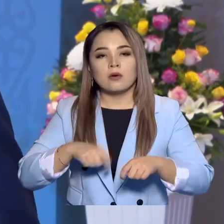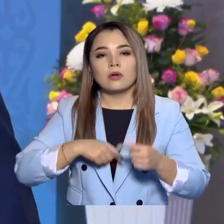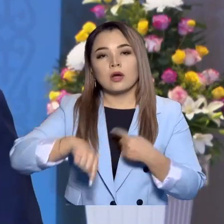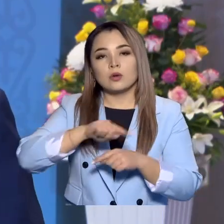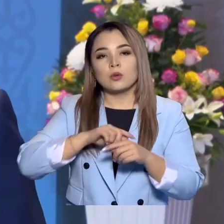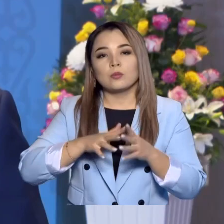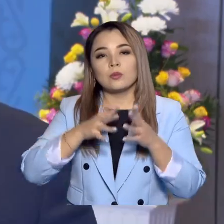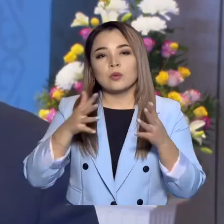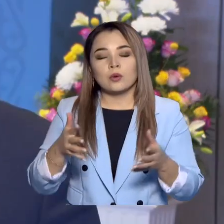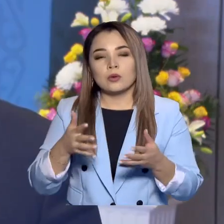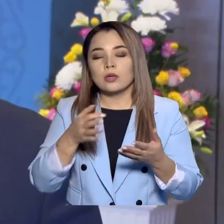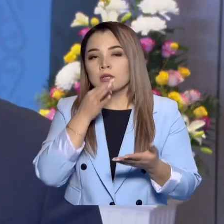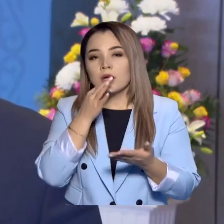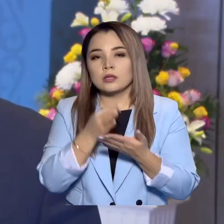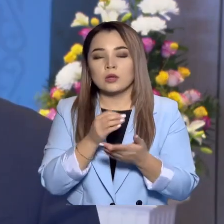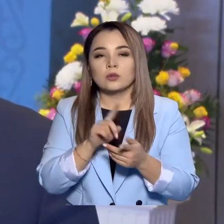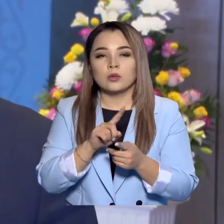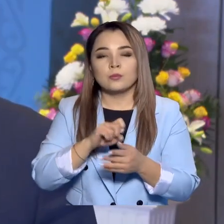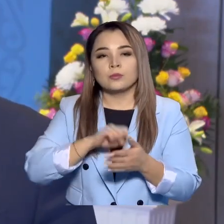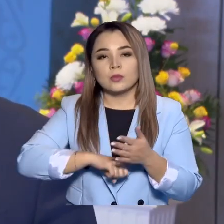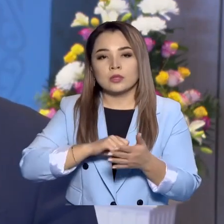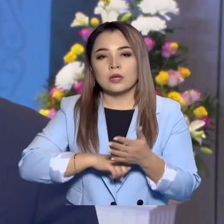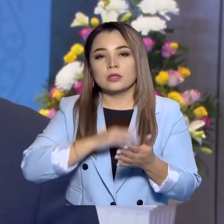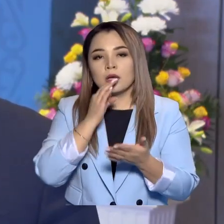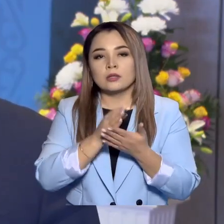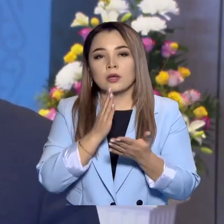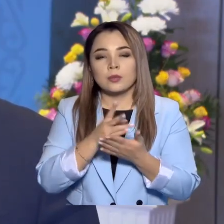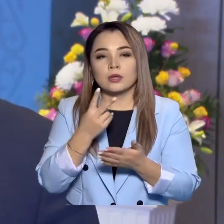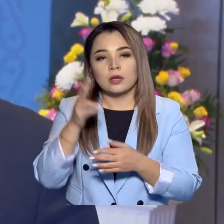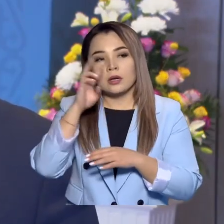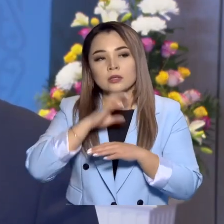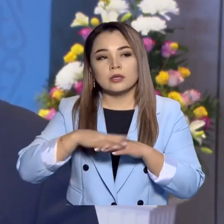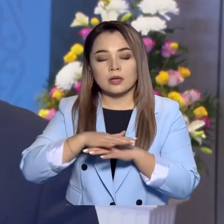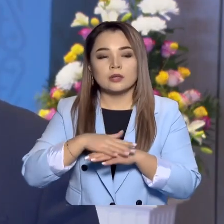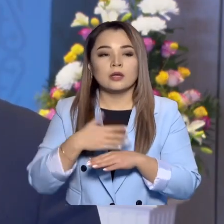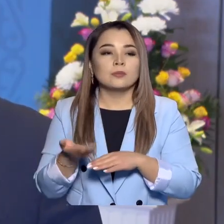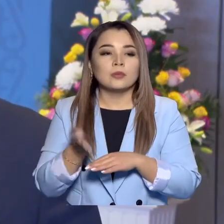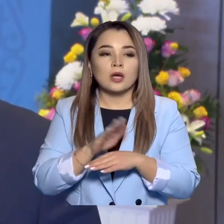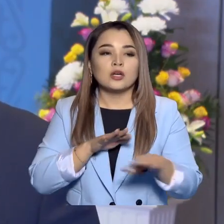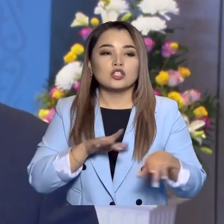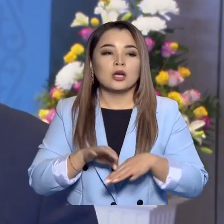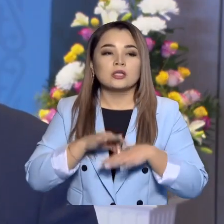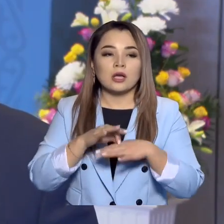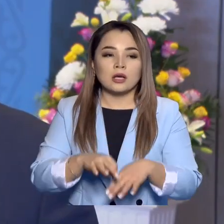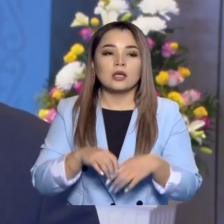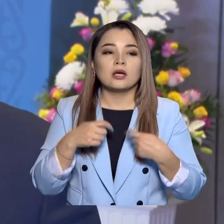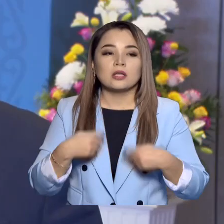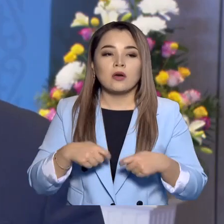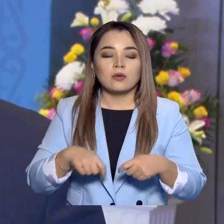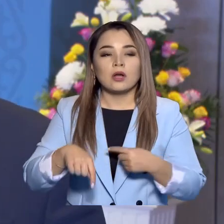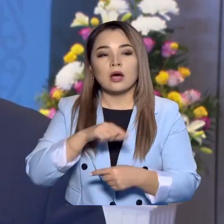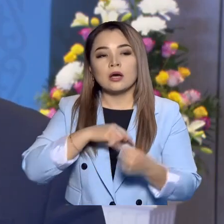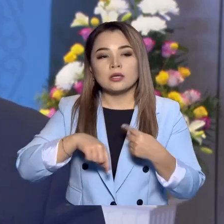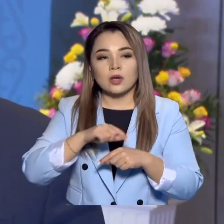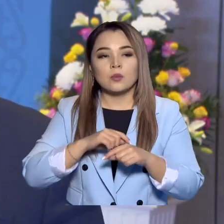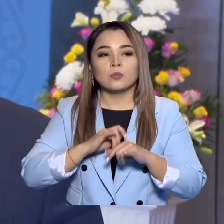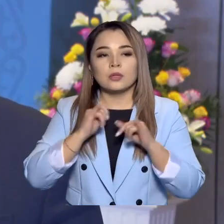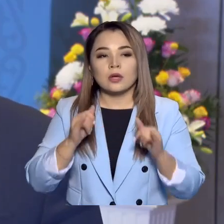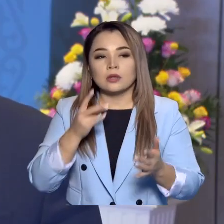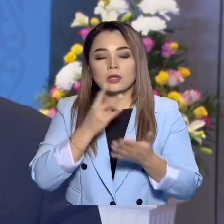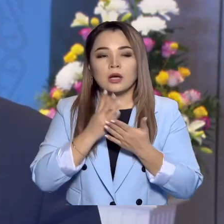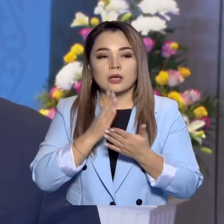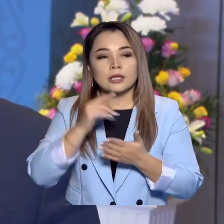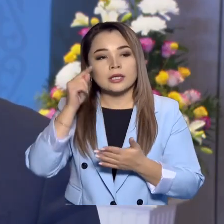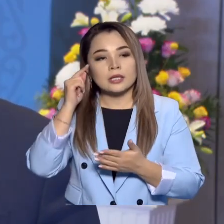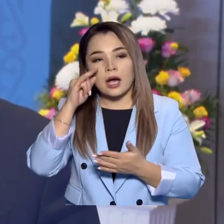ұлғайтуға септігін тигізеді. Та задача, которая поставлена была. Екі ел басшылары бекіткен іс-шаралар тауар айналымын арттыруға серпін берері сөзсіз.